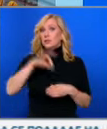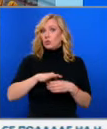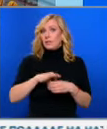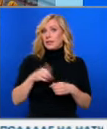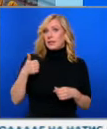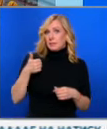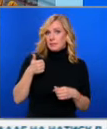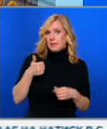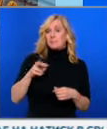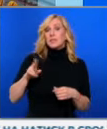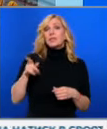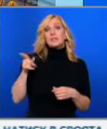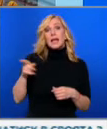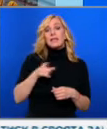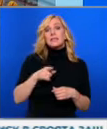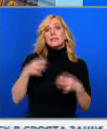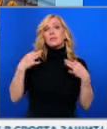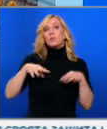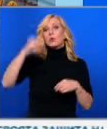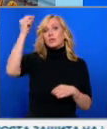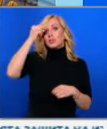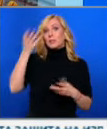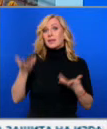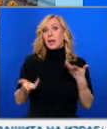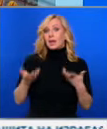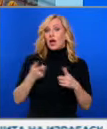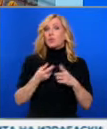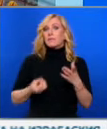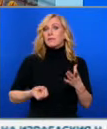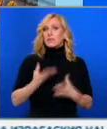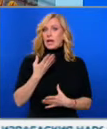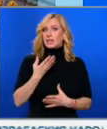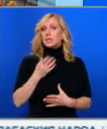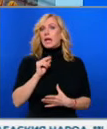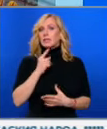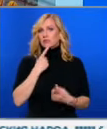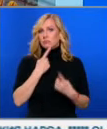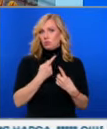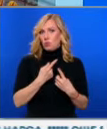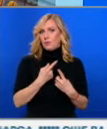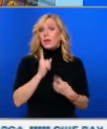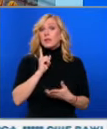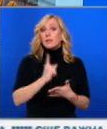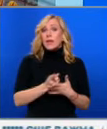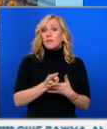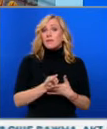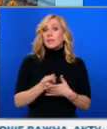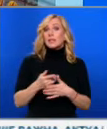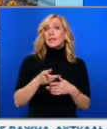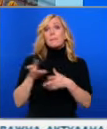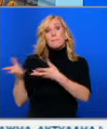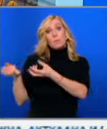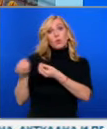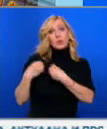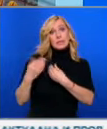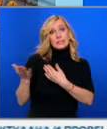на БСП, или тези на Демократична България. От Възраждане пък поставиха условие, че трябва да бъдат потърсени,